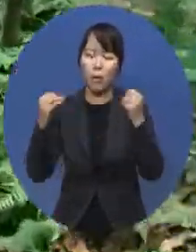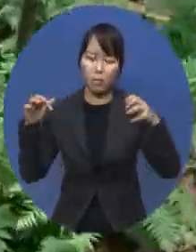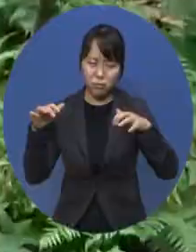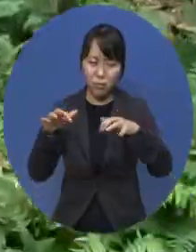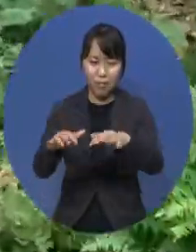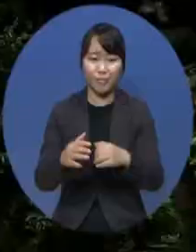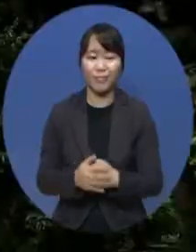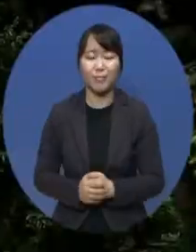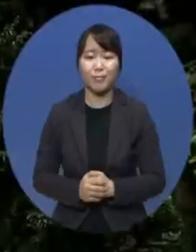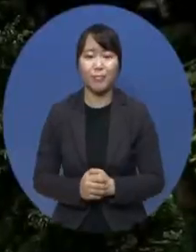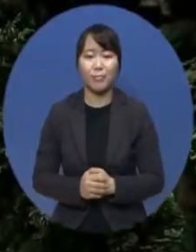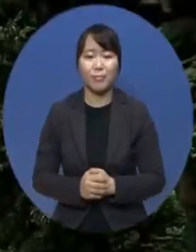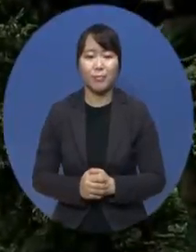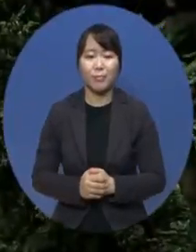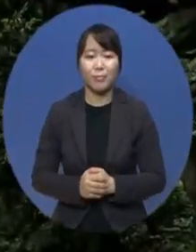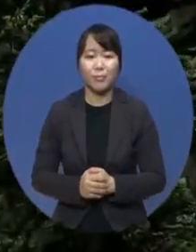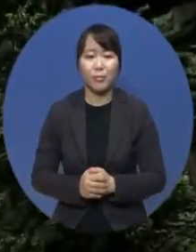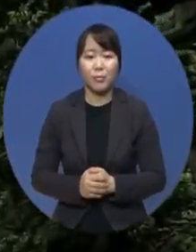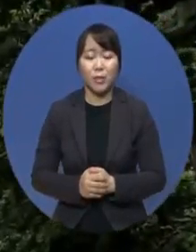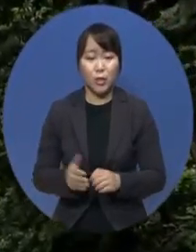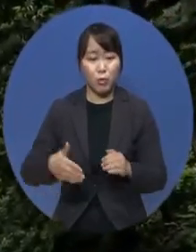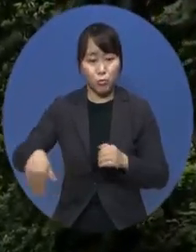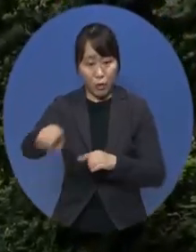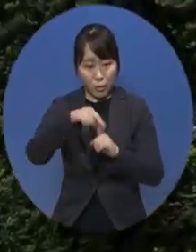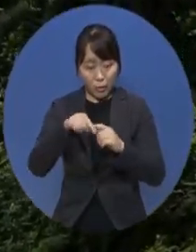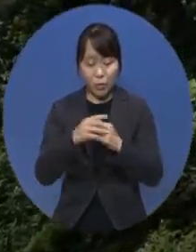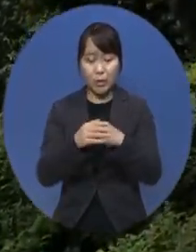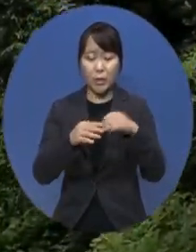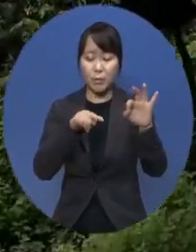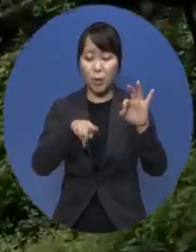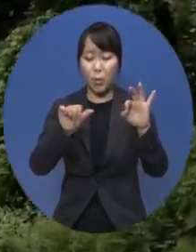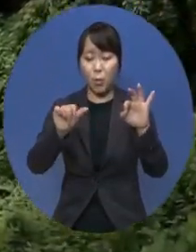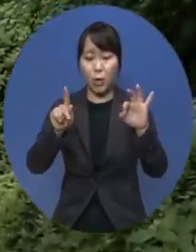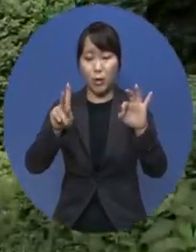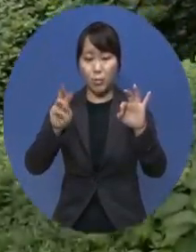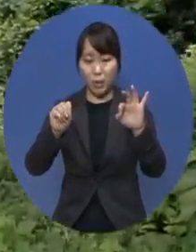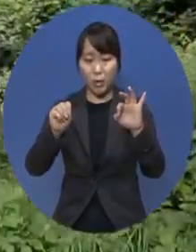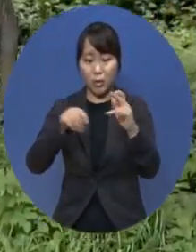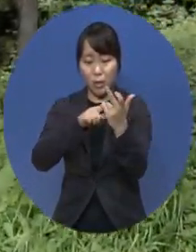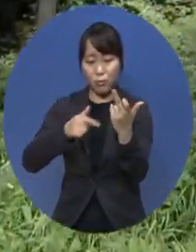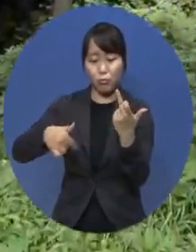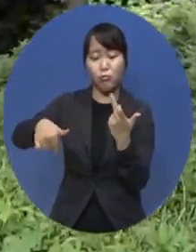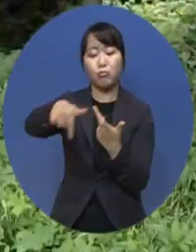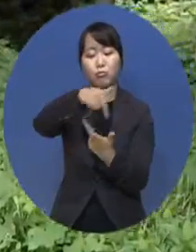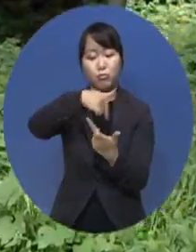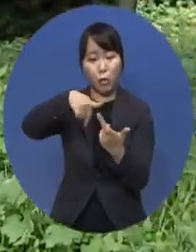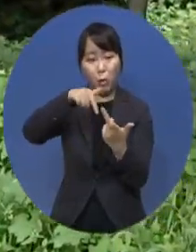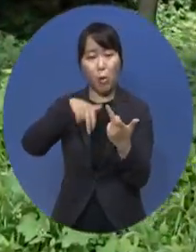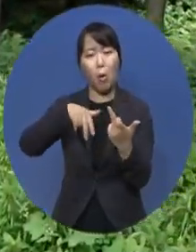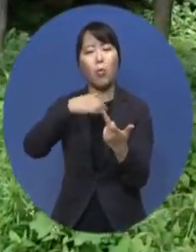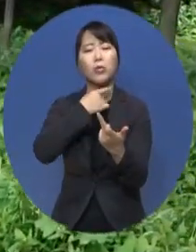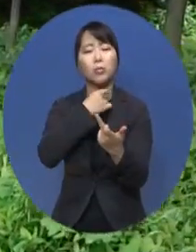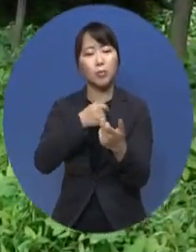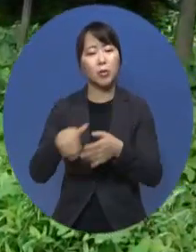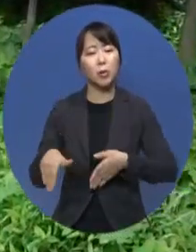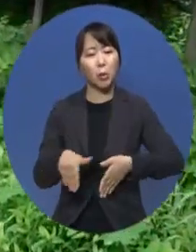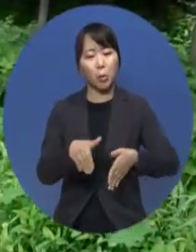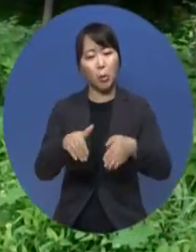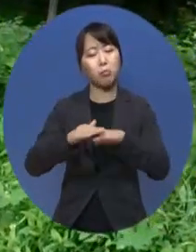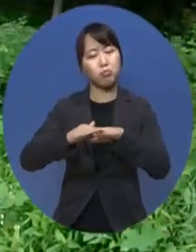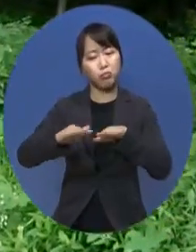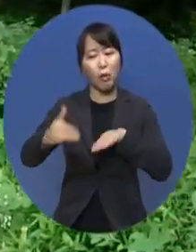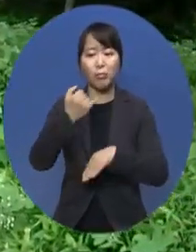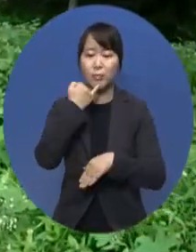있습니다. 우면산 둘레길은 약 10.5km에 이르는 걷고 싶은 길로 비교적